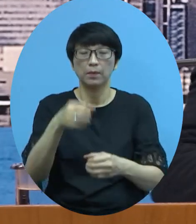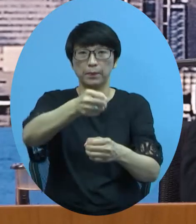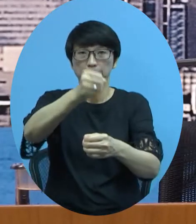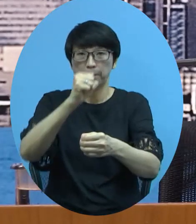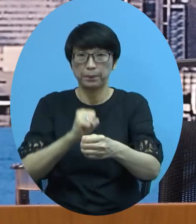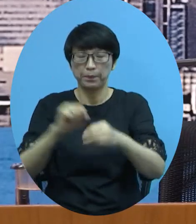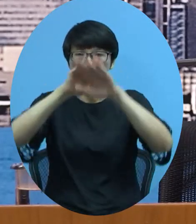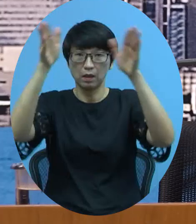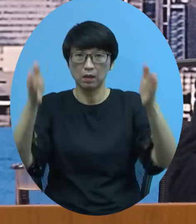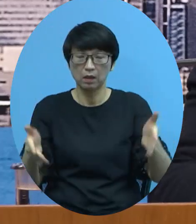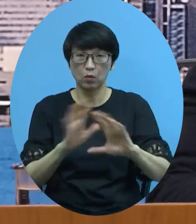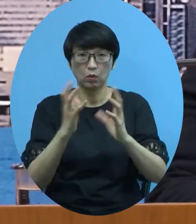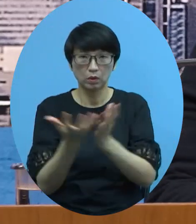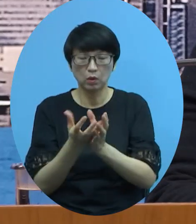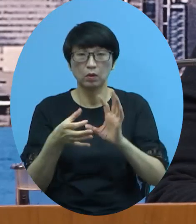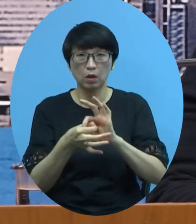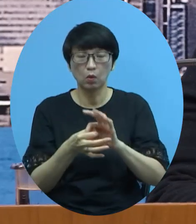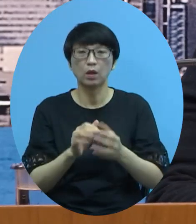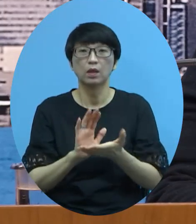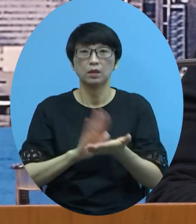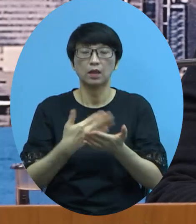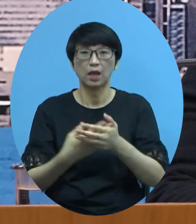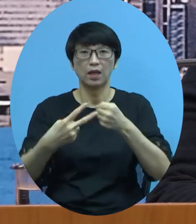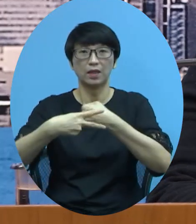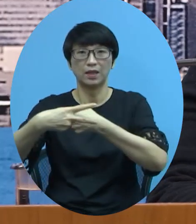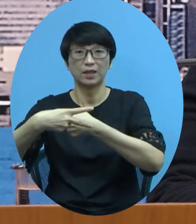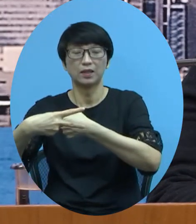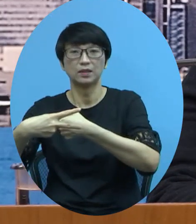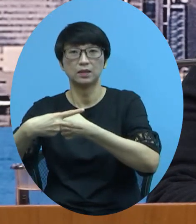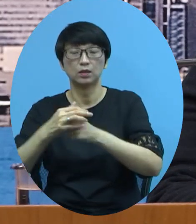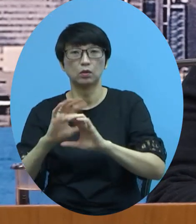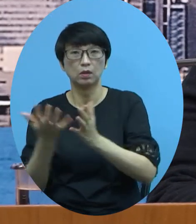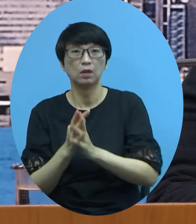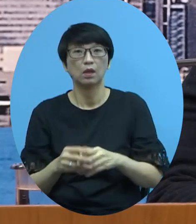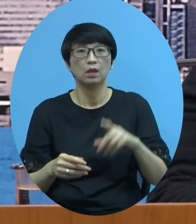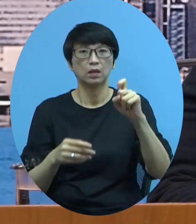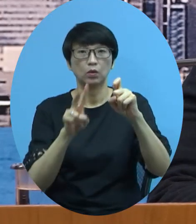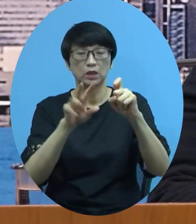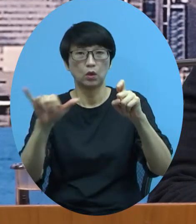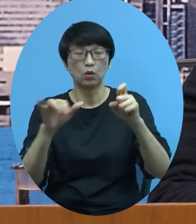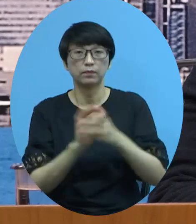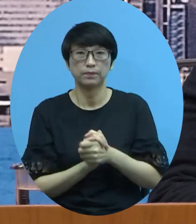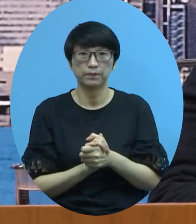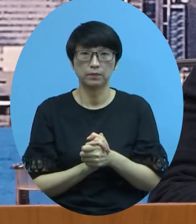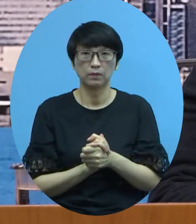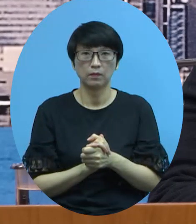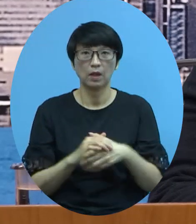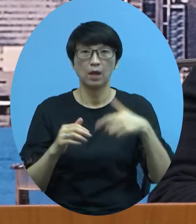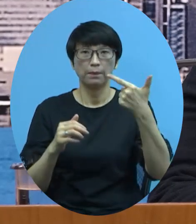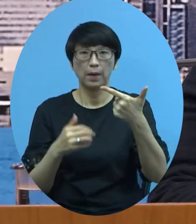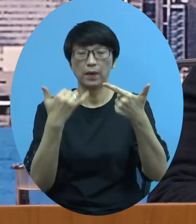係啲第二代嘅群組嚟嘅。咁係比如926咧就係佢係